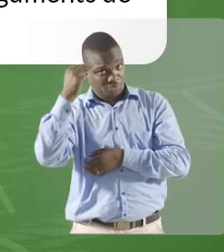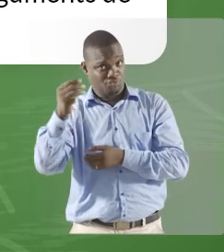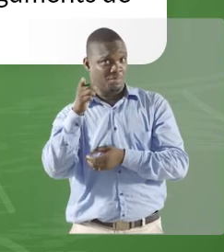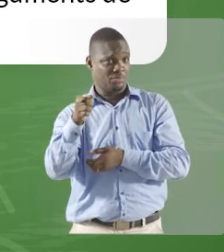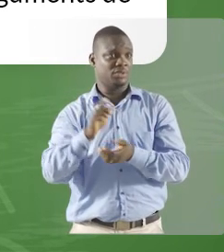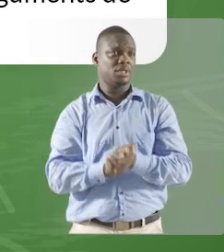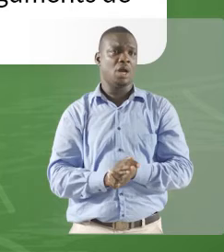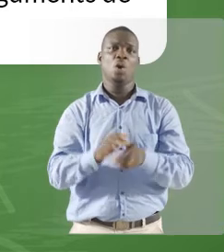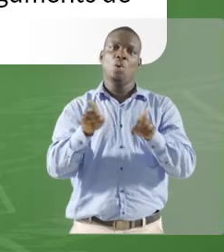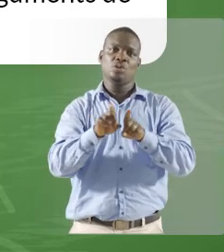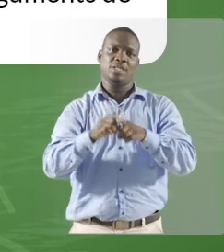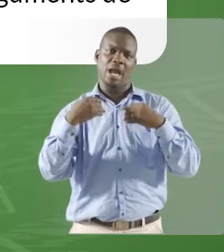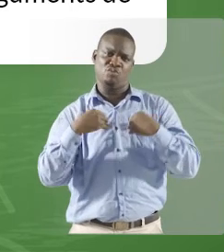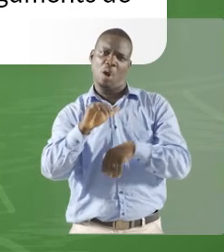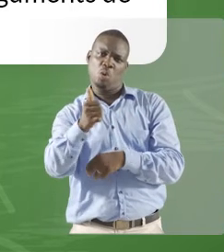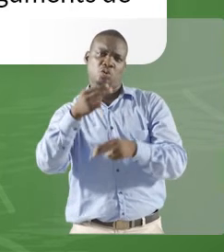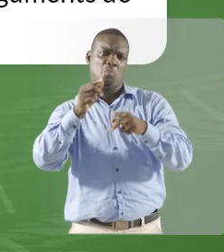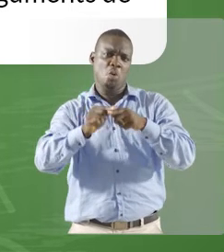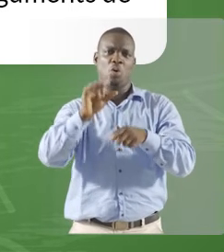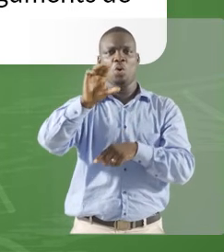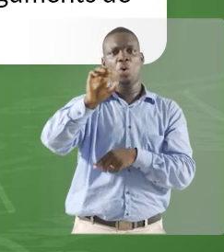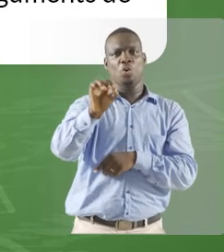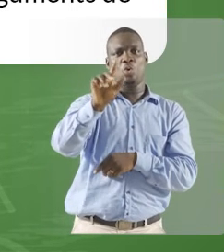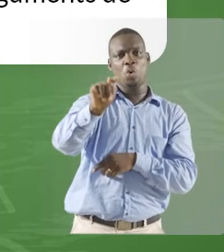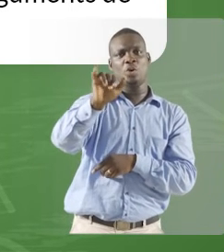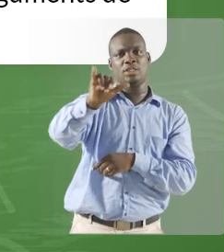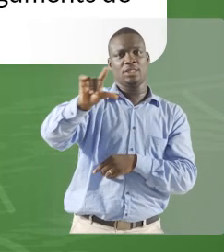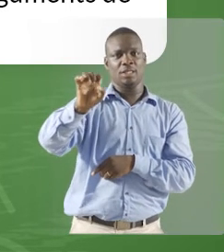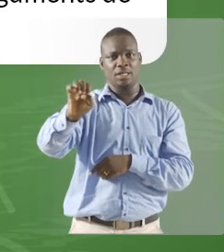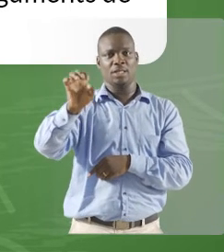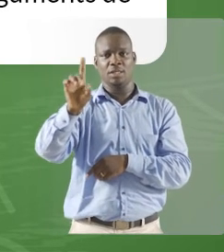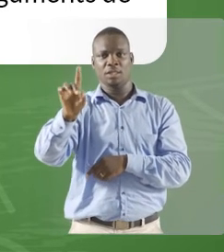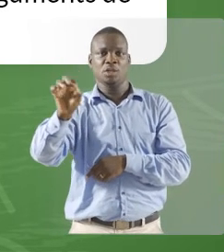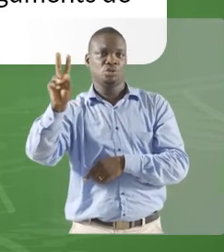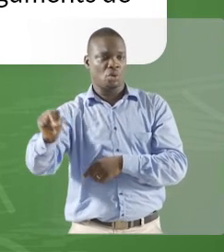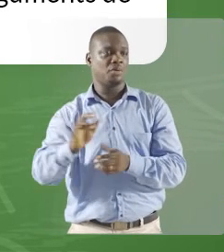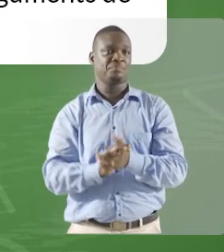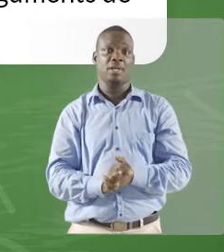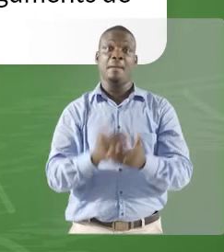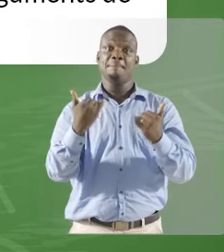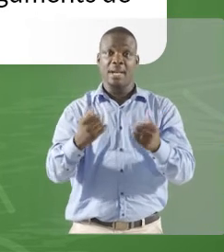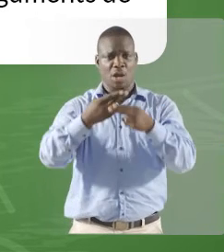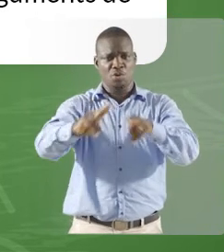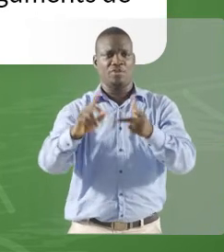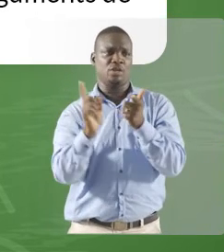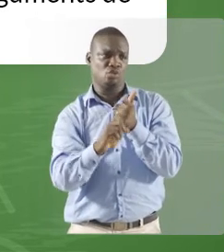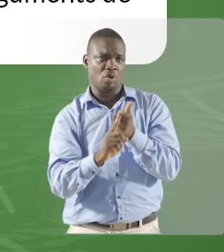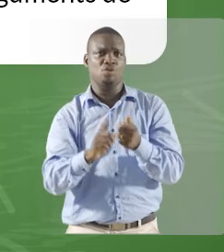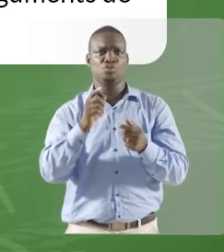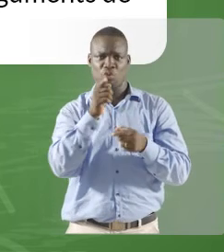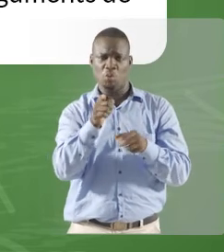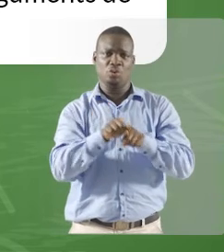2 cotylédons. Quant à l'œuf accessoire, après plusieurs divisions, il